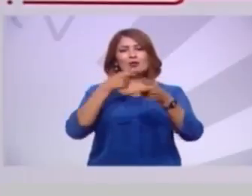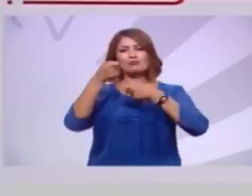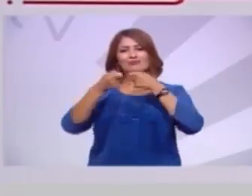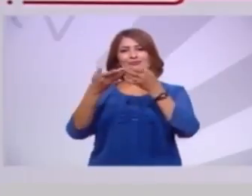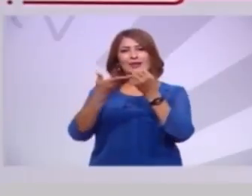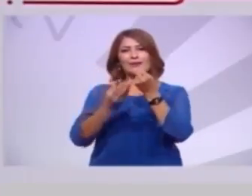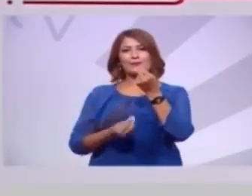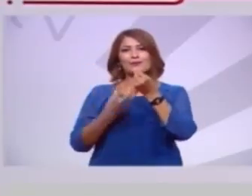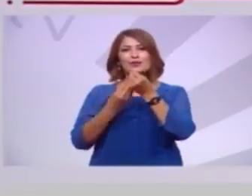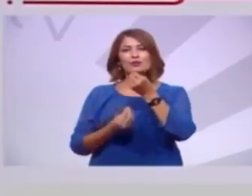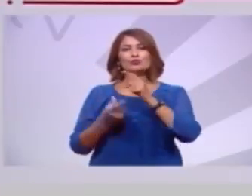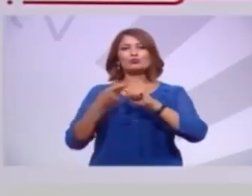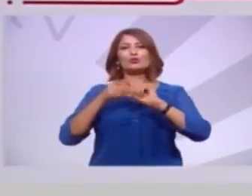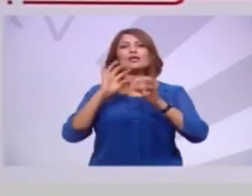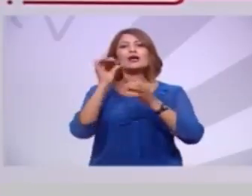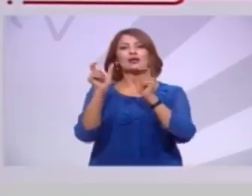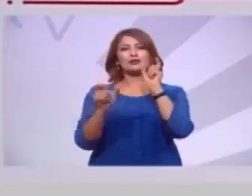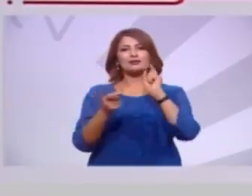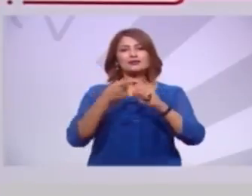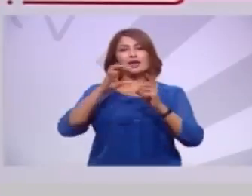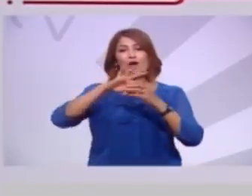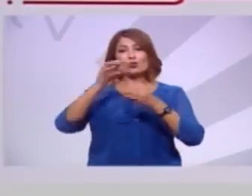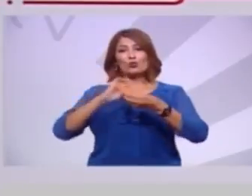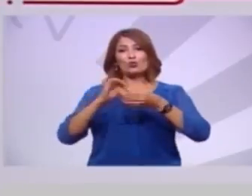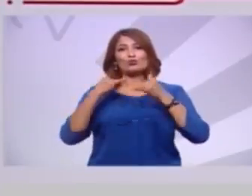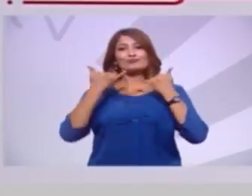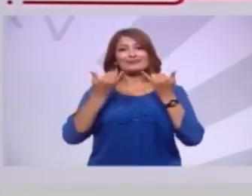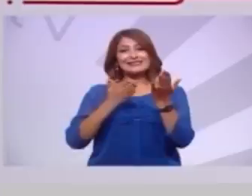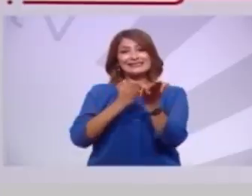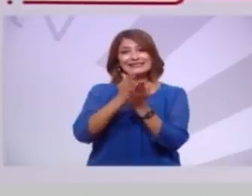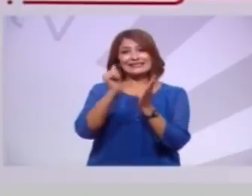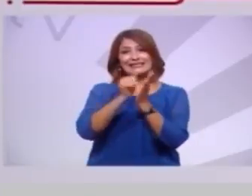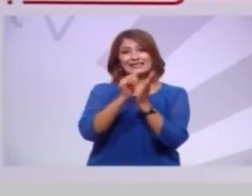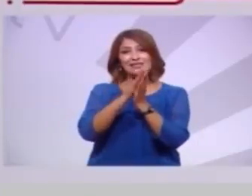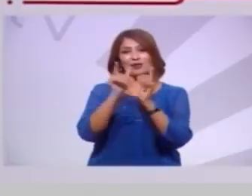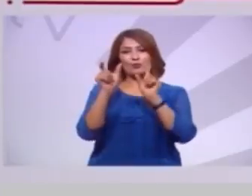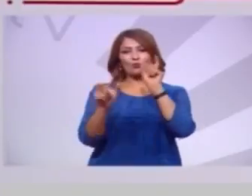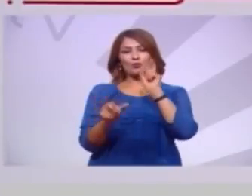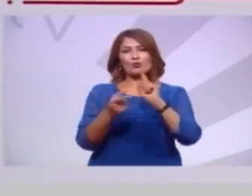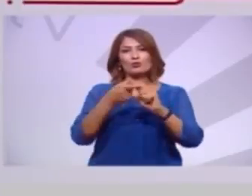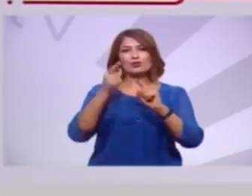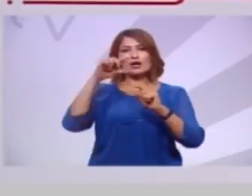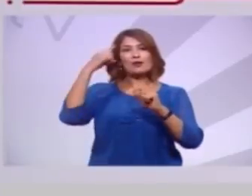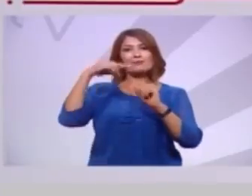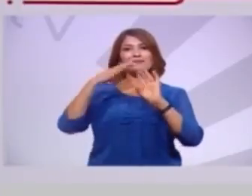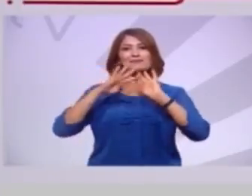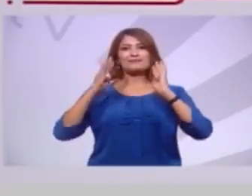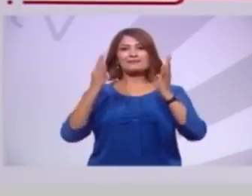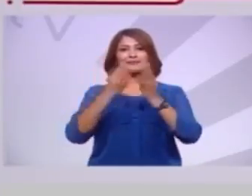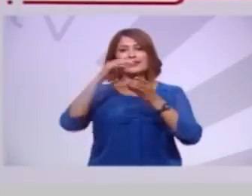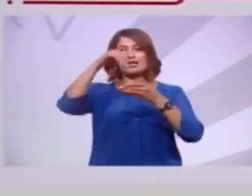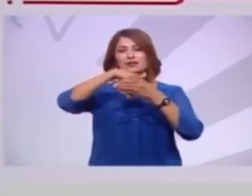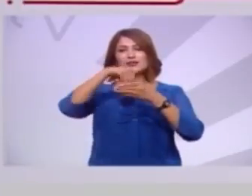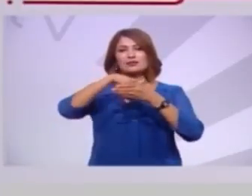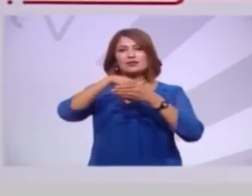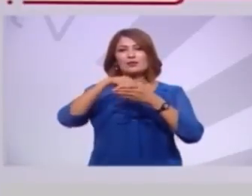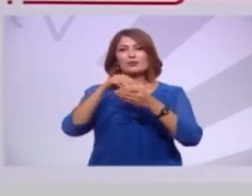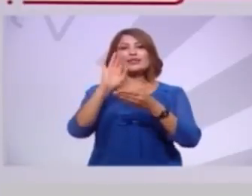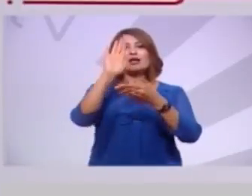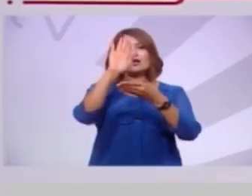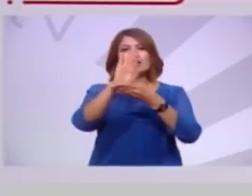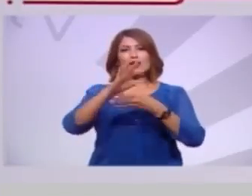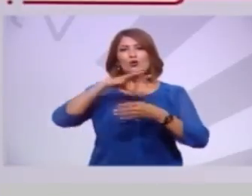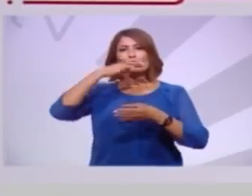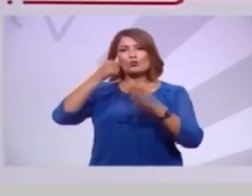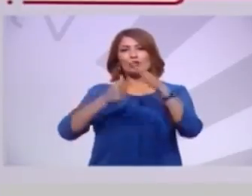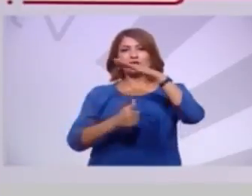الحلول اللي ذكرتها يقول والواقعيه وعمليا نجم تبقوها اذا توفرت الاراده في اللي بيش منتخب وهم اللي بش يحكمون خمس